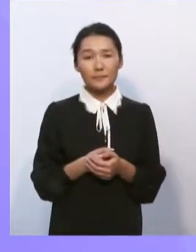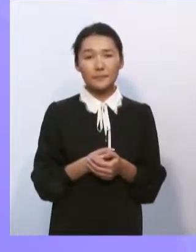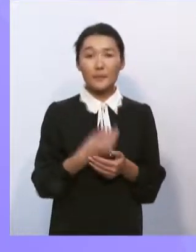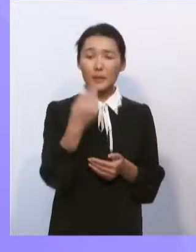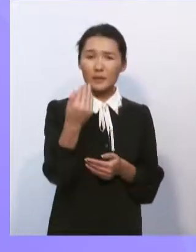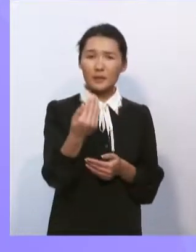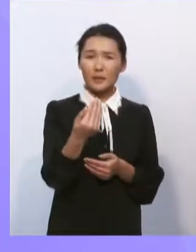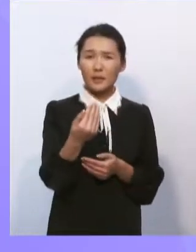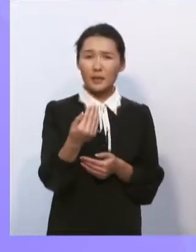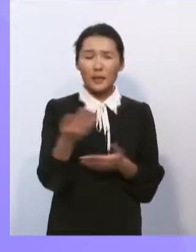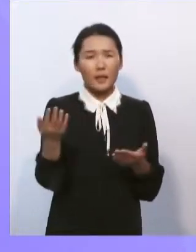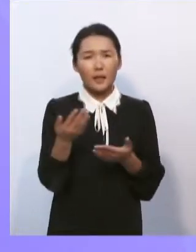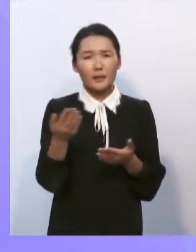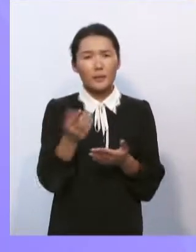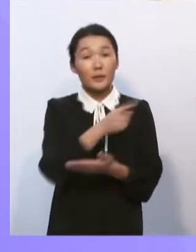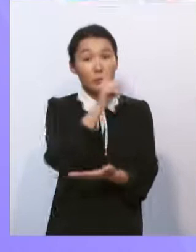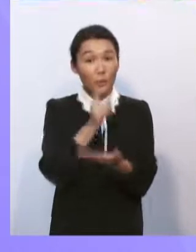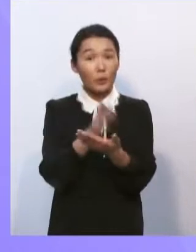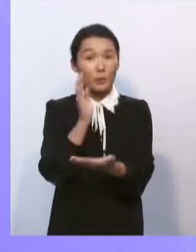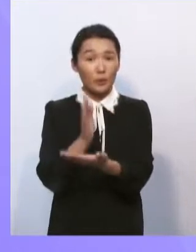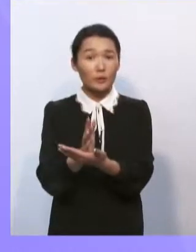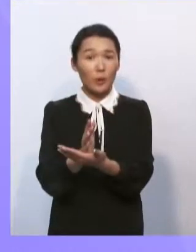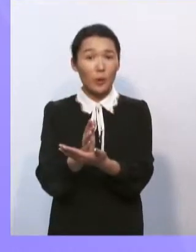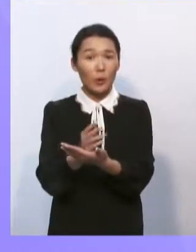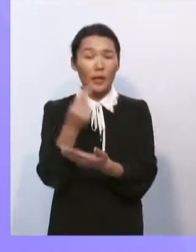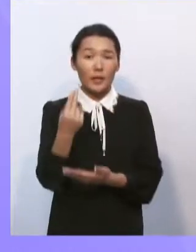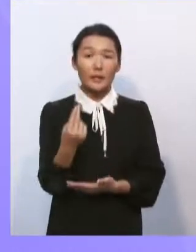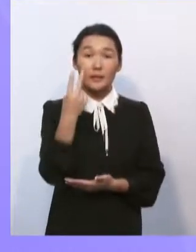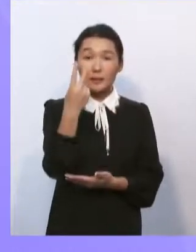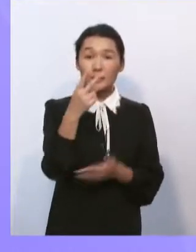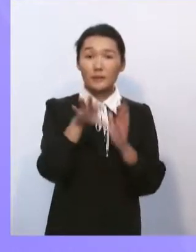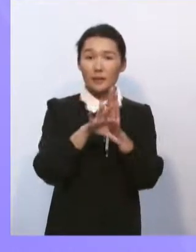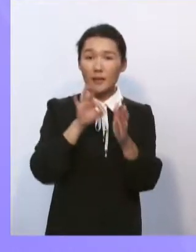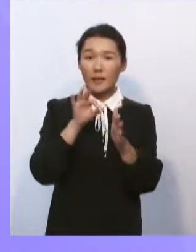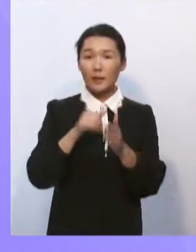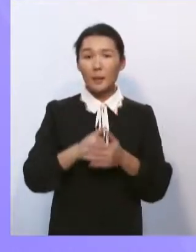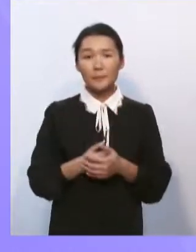Силерде кандайдыр бир суроолор болсо, эки санын тандагыла.